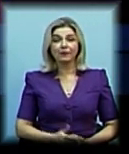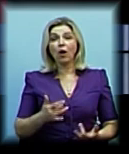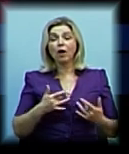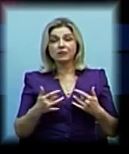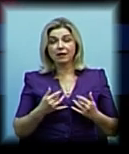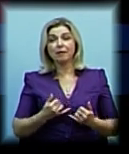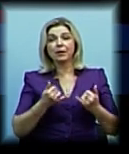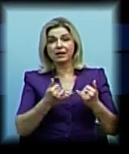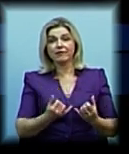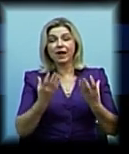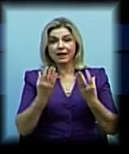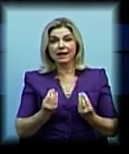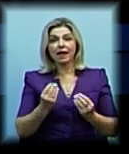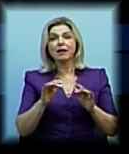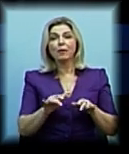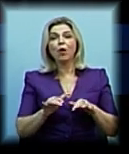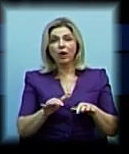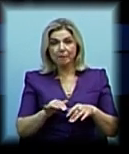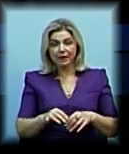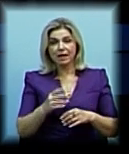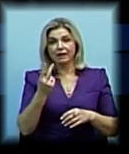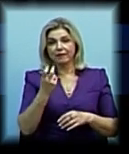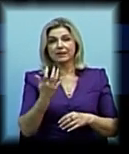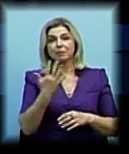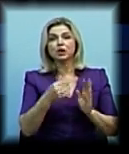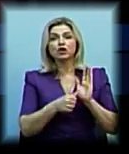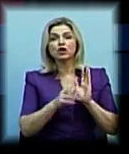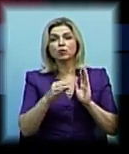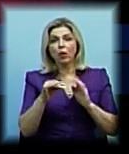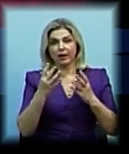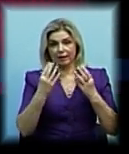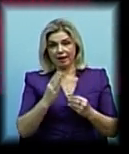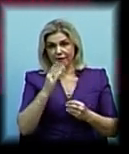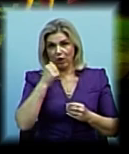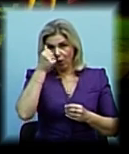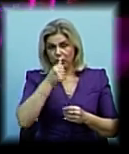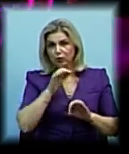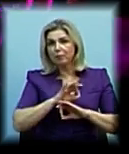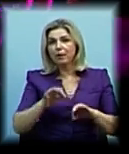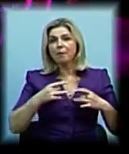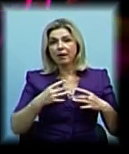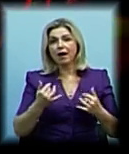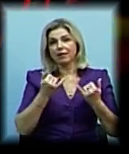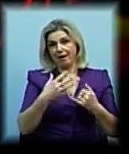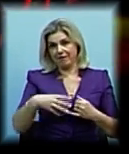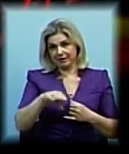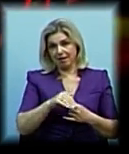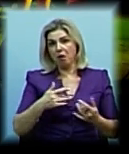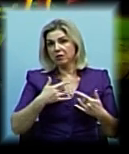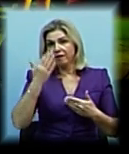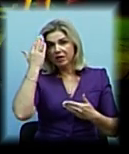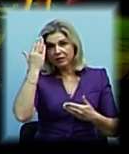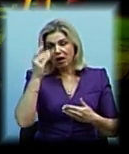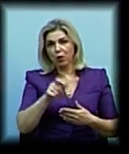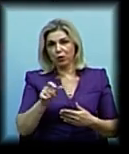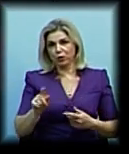Концерт присвячений Дню програміста, 256-й день в році. Чудове свято для всіх айтішників. Концерт цілком веселий, людей чомусь